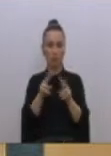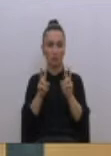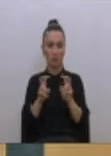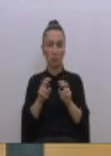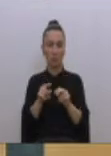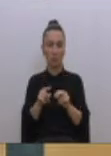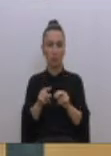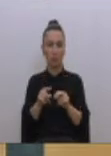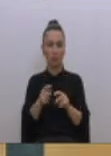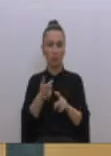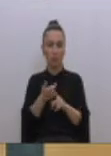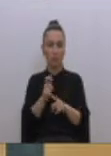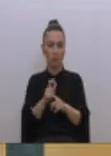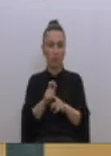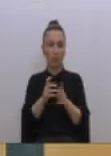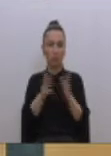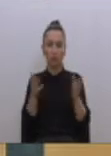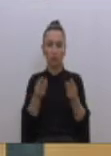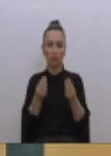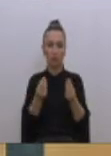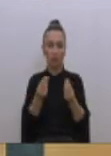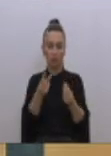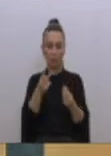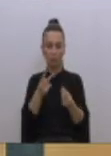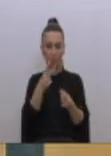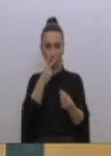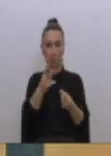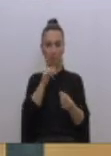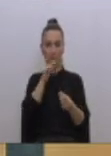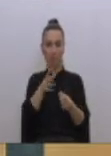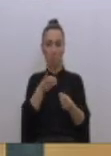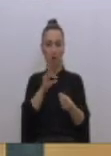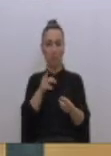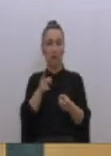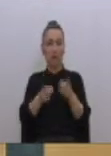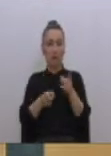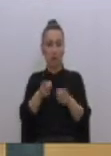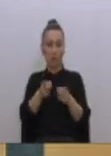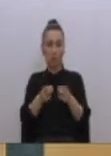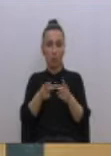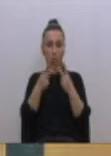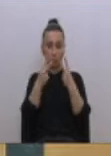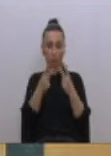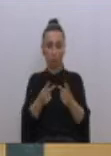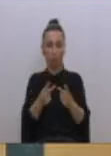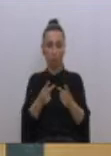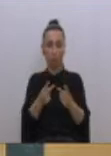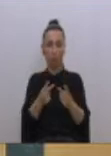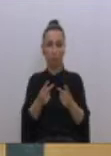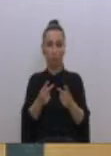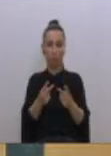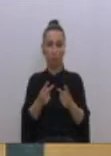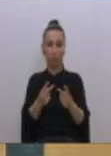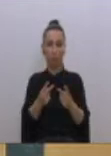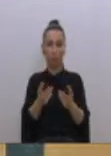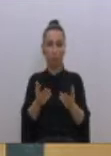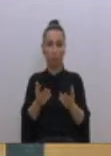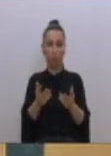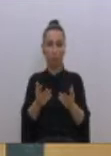ესე ძალიან დიდ თანხად მოსჩანს, თუმცა რეალობაში როგორც